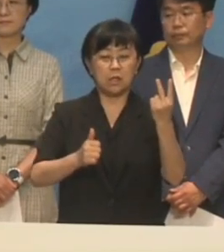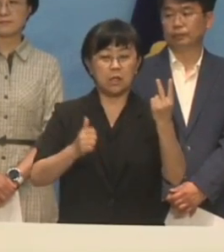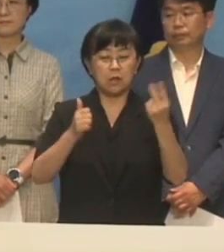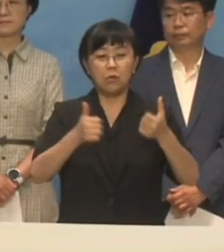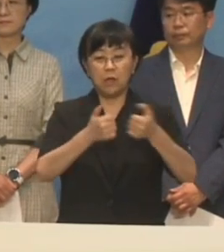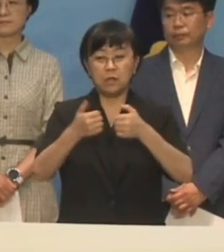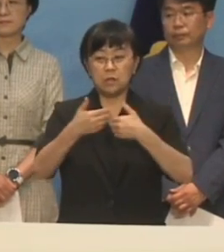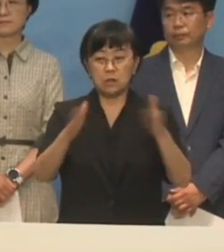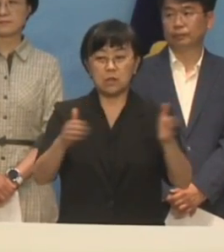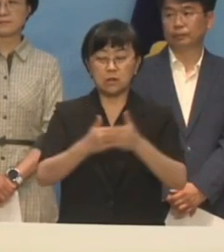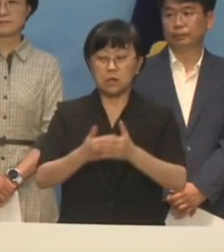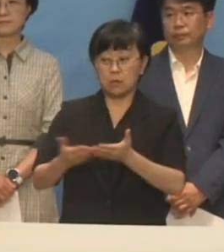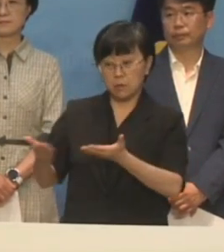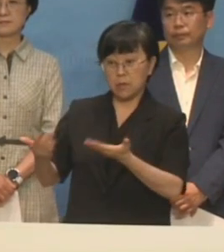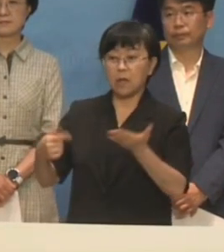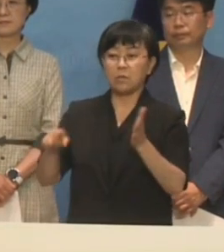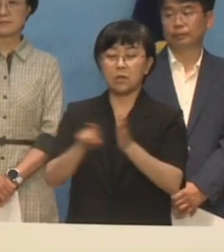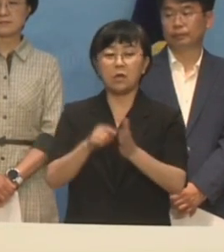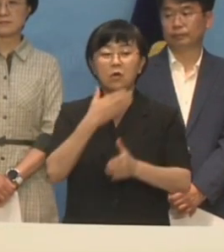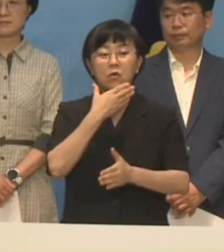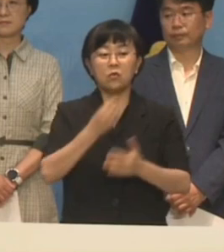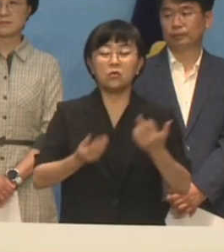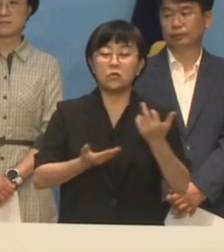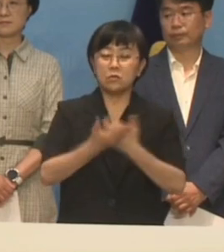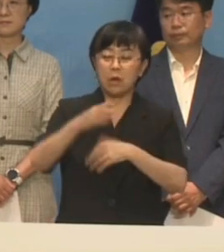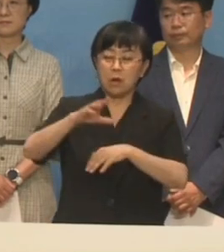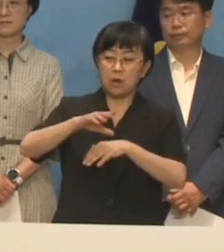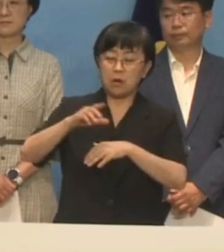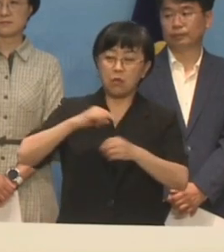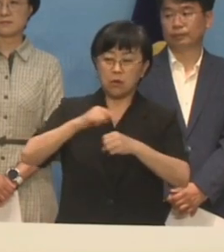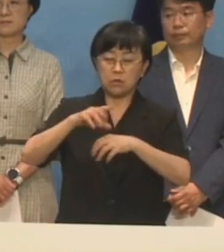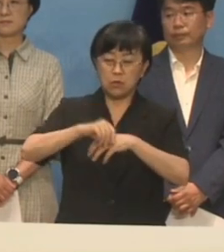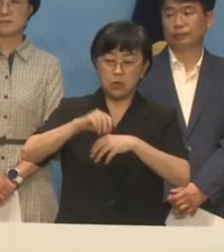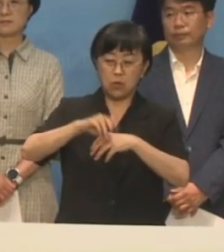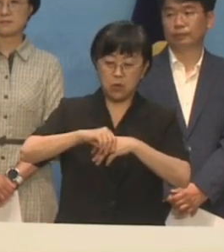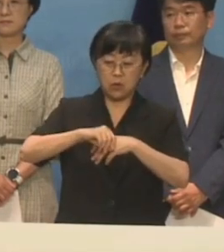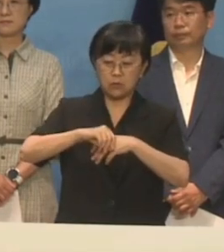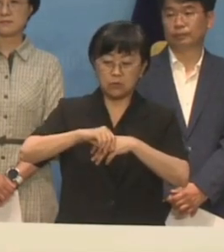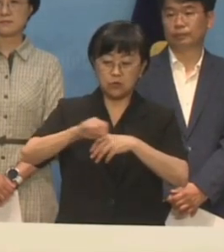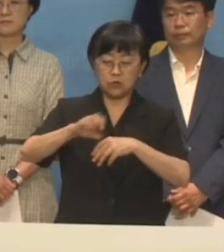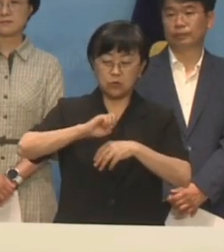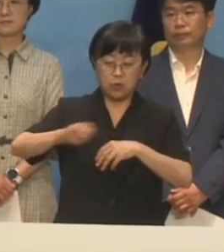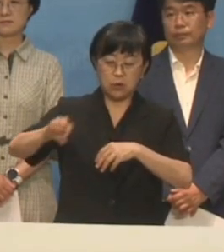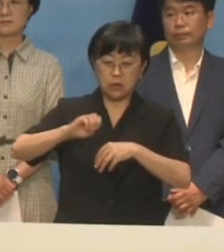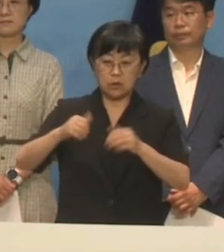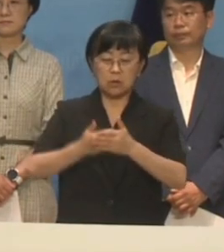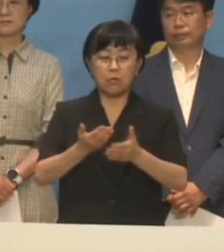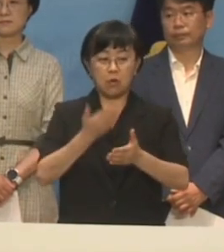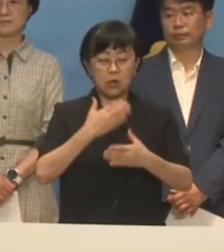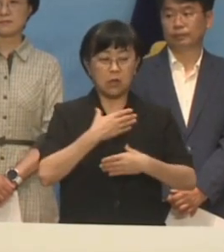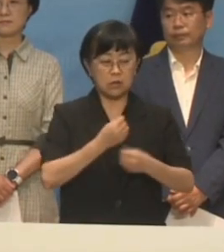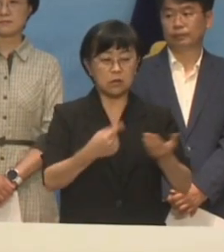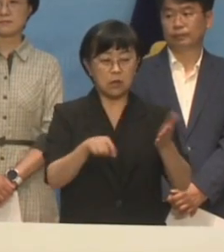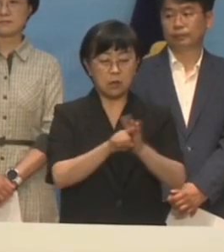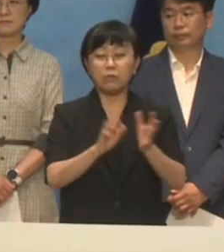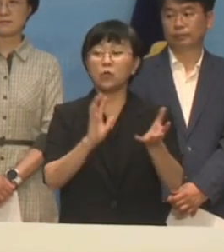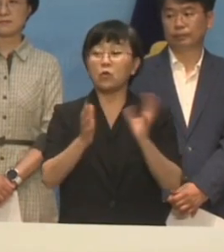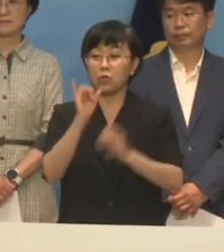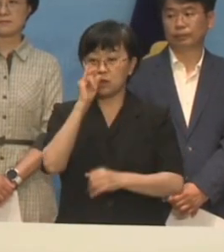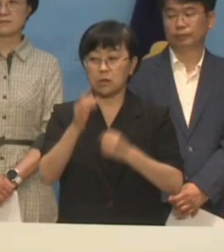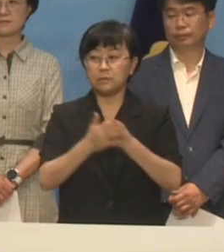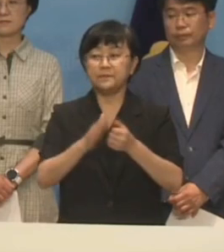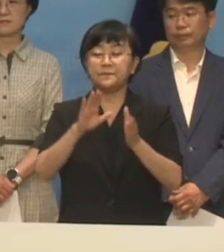제2간담회의실에서 이분들과 함께 후쿠시마 오염수 먹거리 안전 어떻게 지킬까라는 제목으로 토론에 이어갑니다.